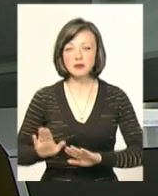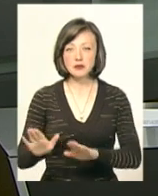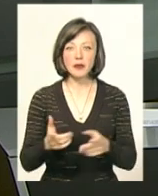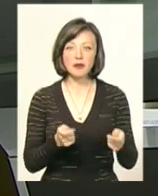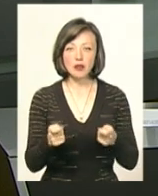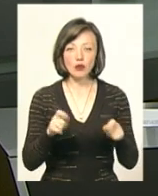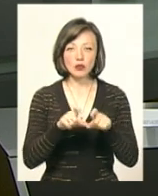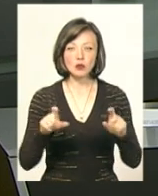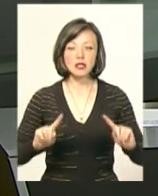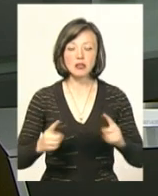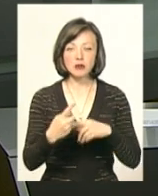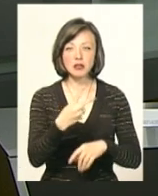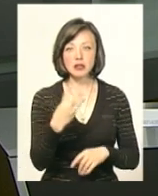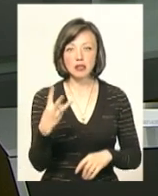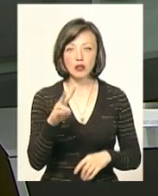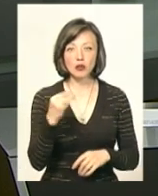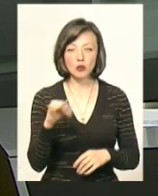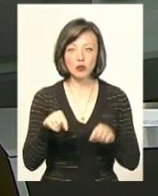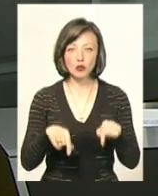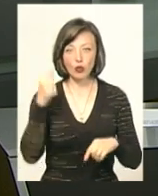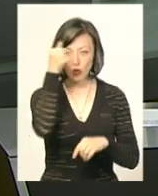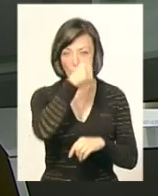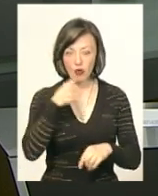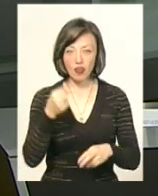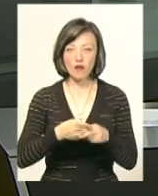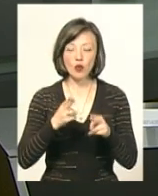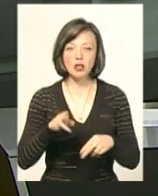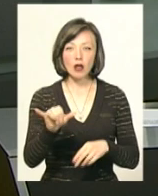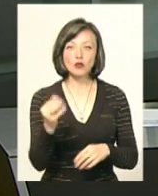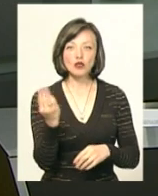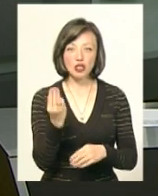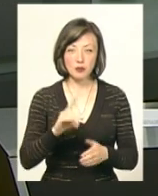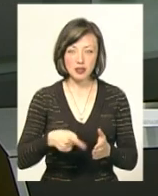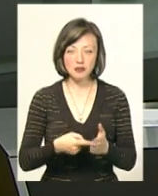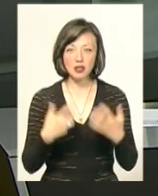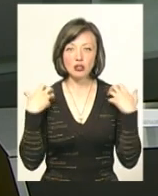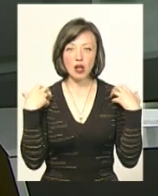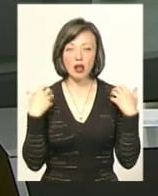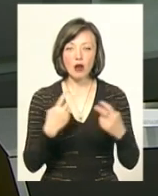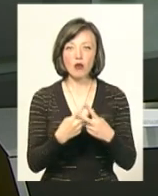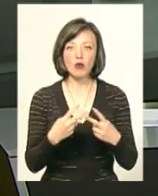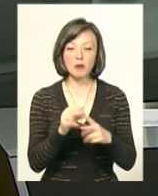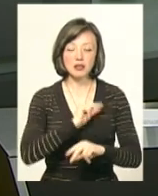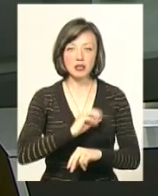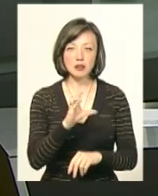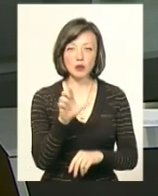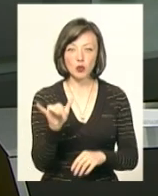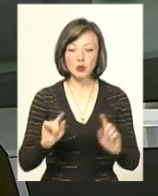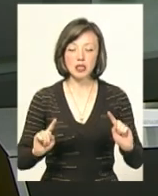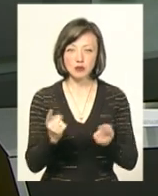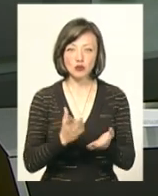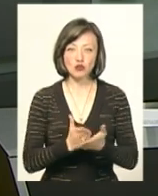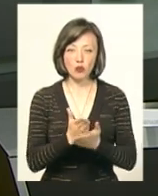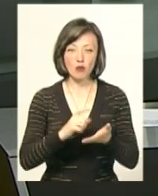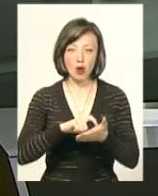керівника установи затримали 23 лютого цього року на автовокзалі у Шепетівці. Начальника колонії співробітники СБУ затримали у